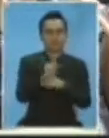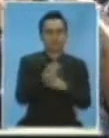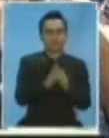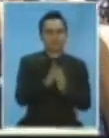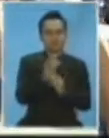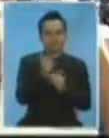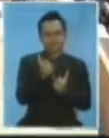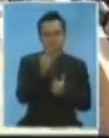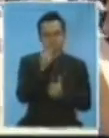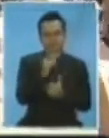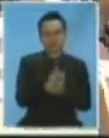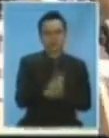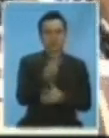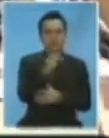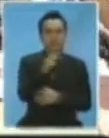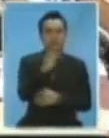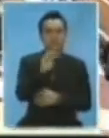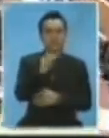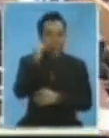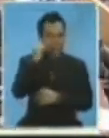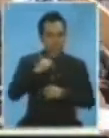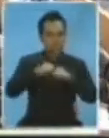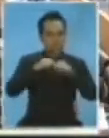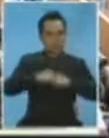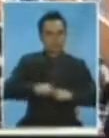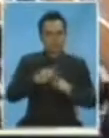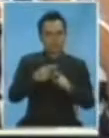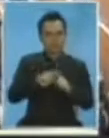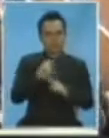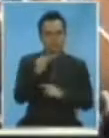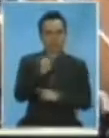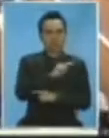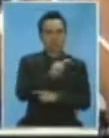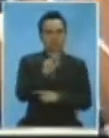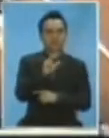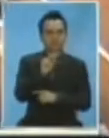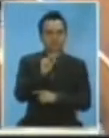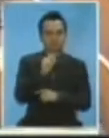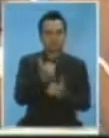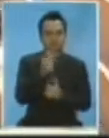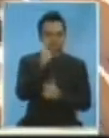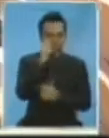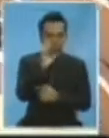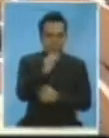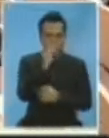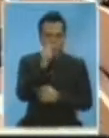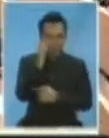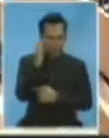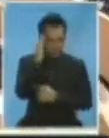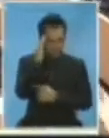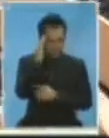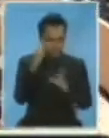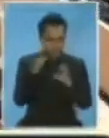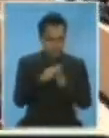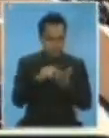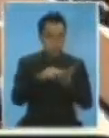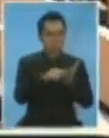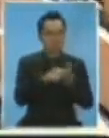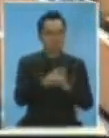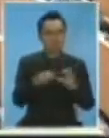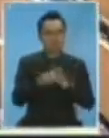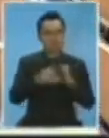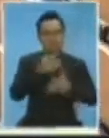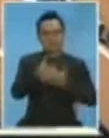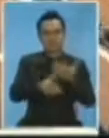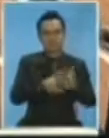คดีโดยกรรมการปปช.ได้ย้ำพฤติการของนายสมศักดิ์ว่าจงใจทำหน้าที่ขัดรัฐธรรมนูญและกฎหม